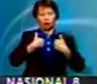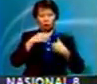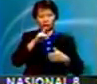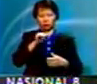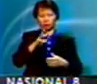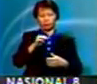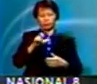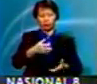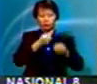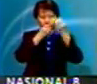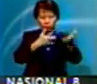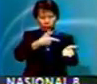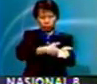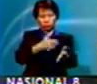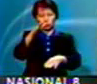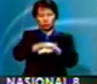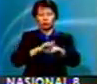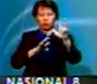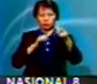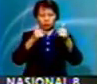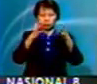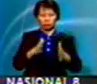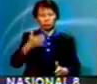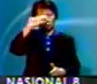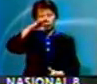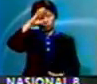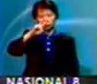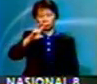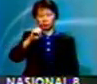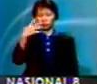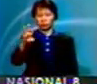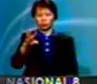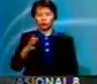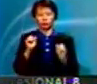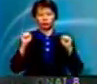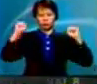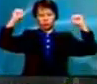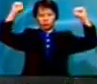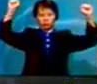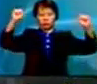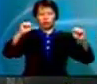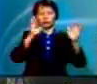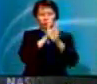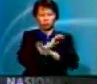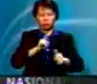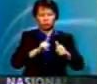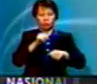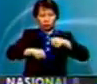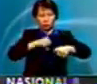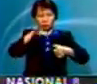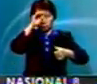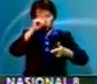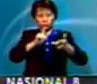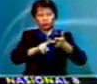semalam mengumumkan keputusan ujian doping ke atas 3 atlet Sukma Perlis 2014. Atlet angkat berat dari Sarawak, Janelli Empera, pelumba basikal